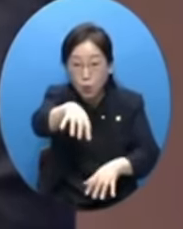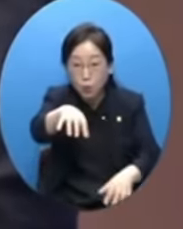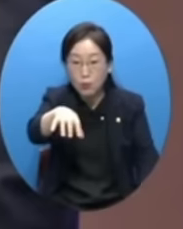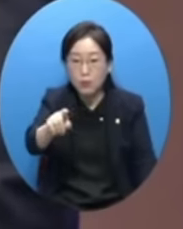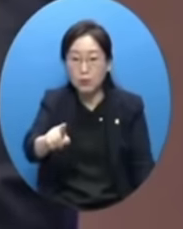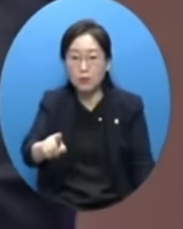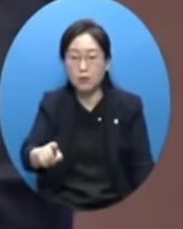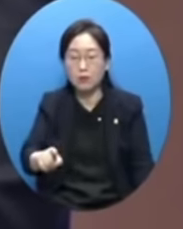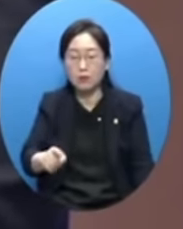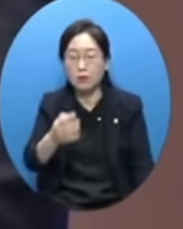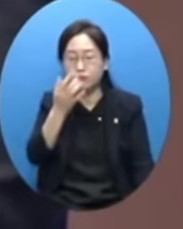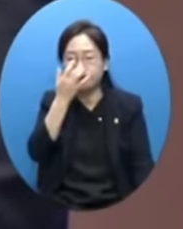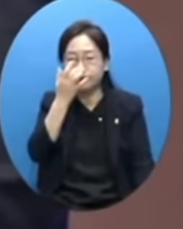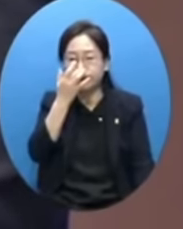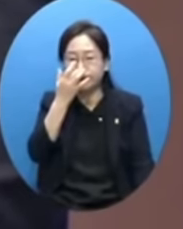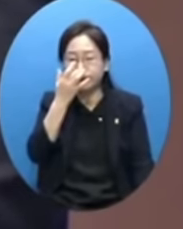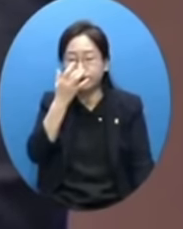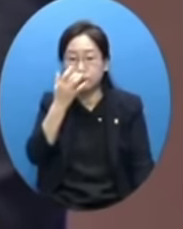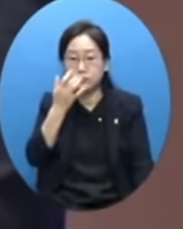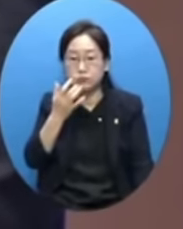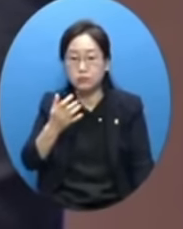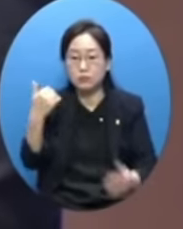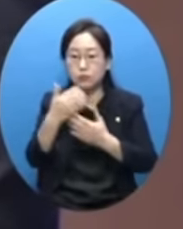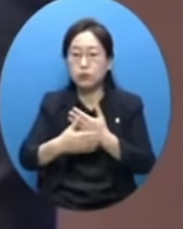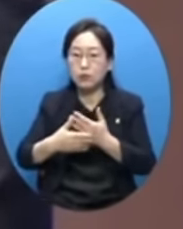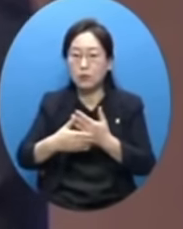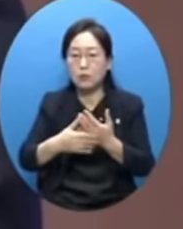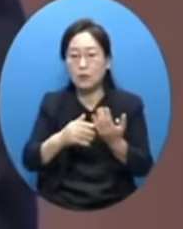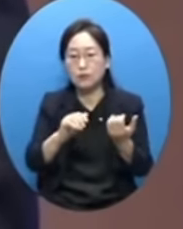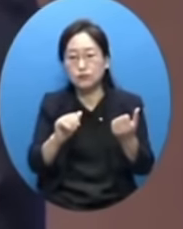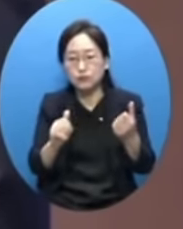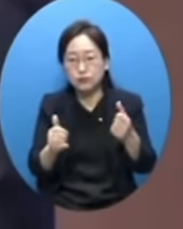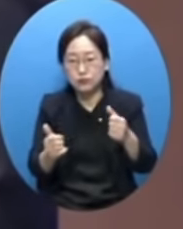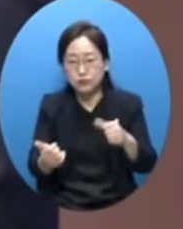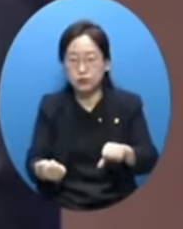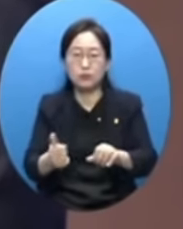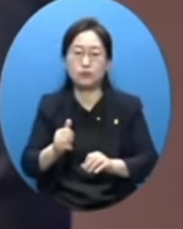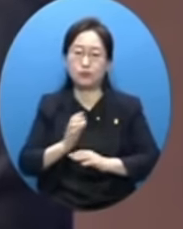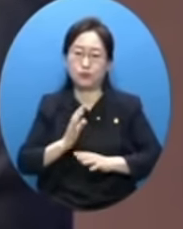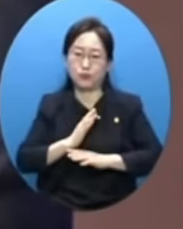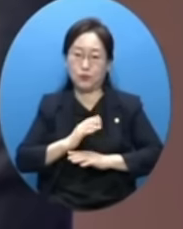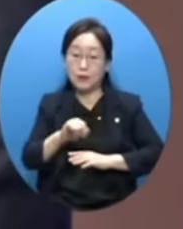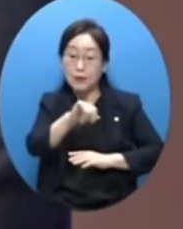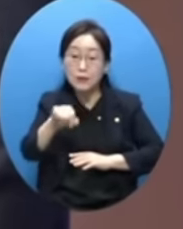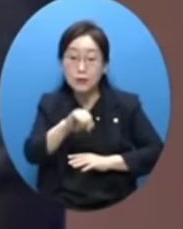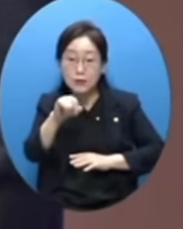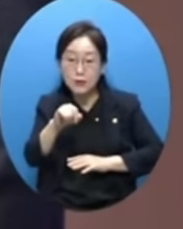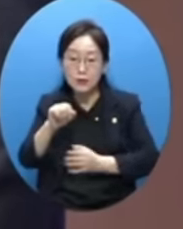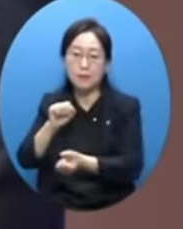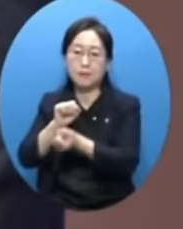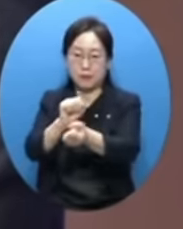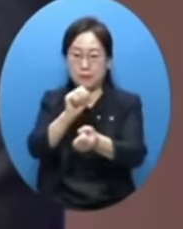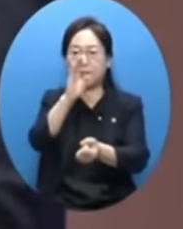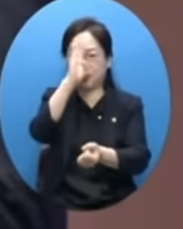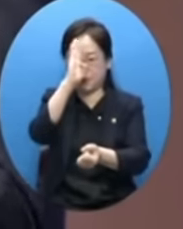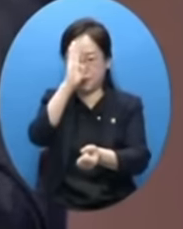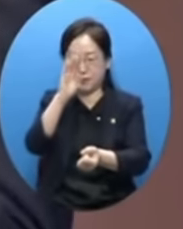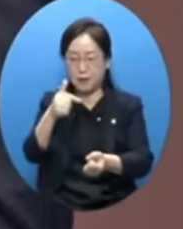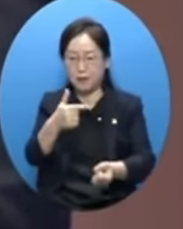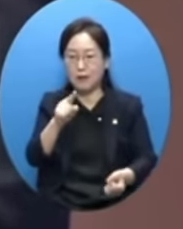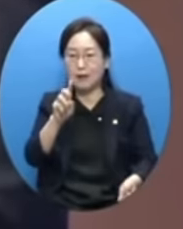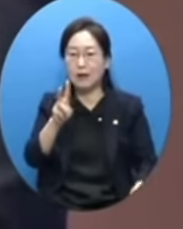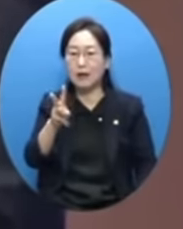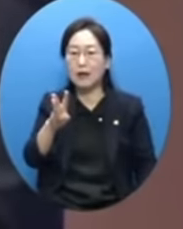결국 서서히 몸이 죽어가는 그런 아주 무서운 세균성 전염병입니다. 노르웨이